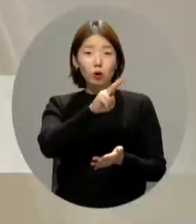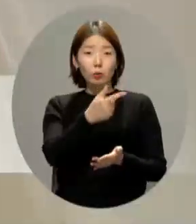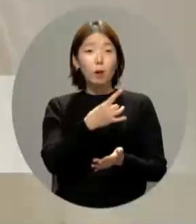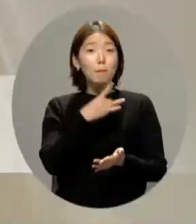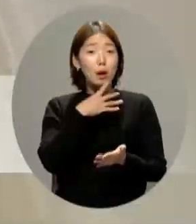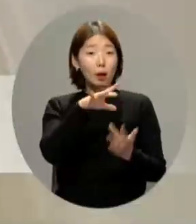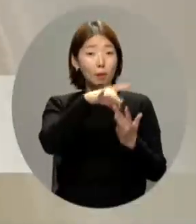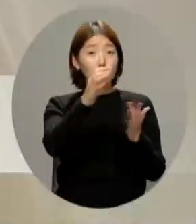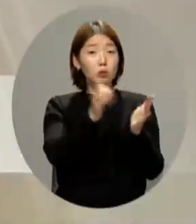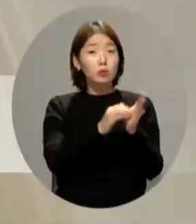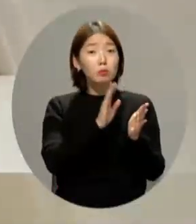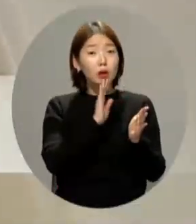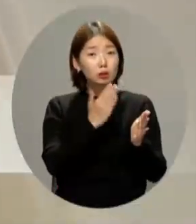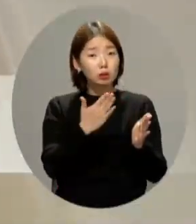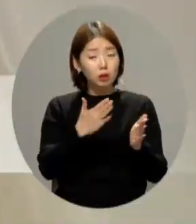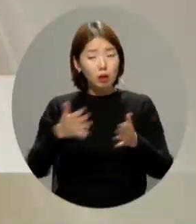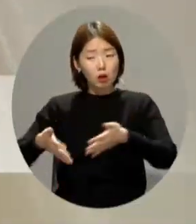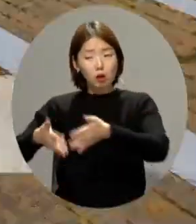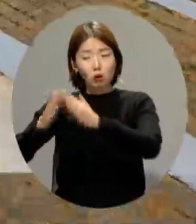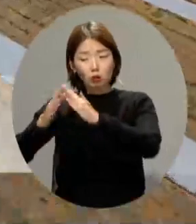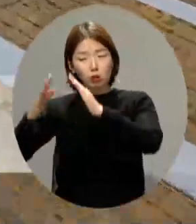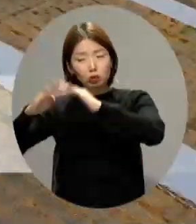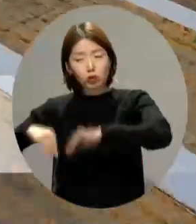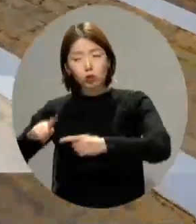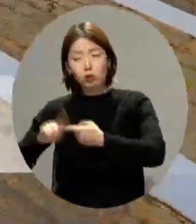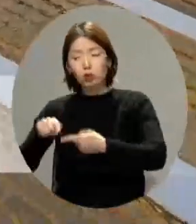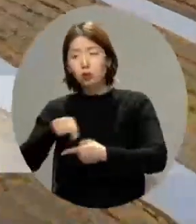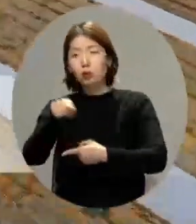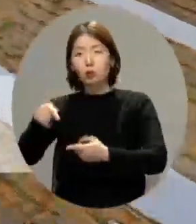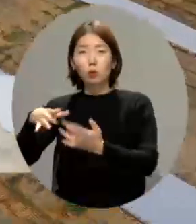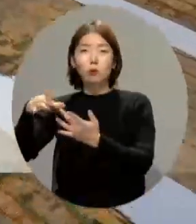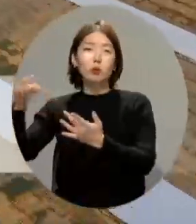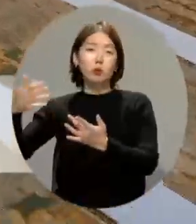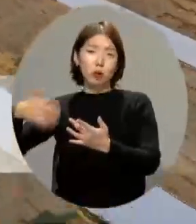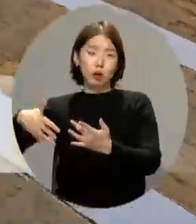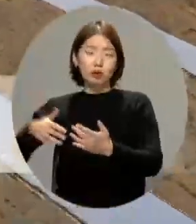감리업체만 선정됐을 뿐 건축물 철거 감리업체는